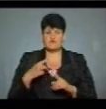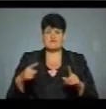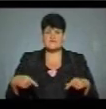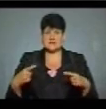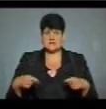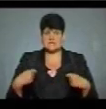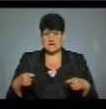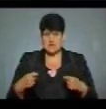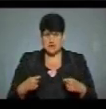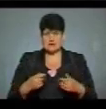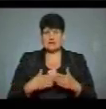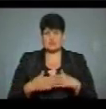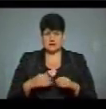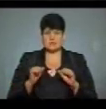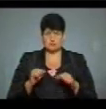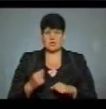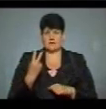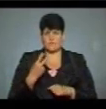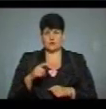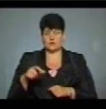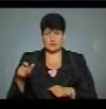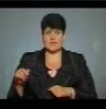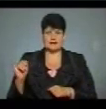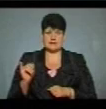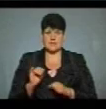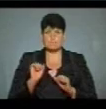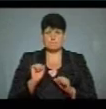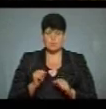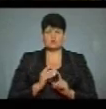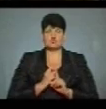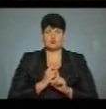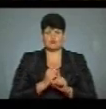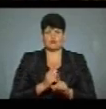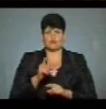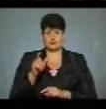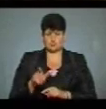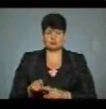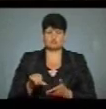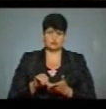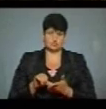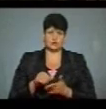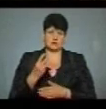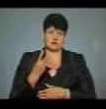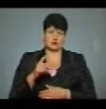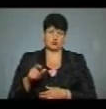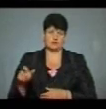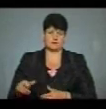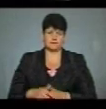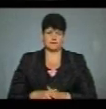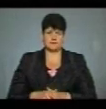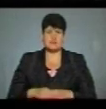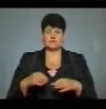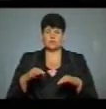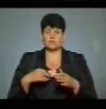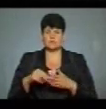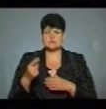поміщаються інвалідних для двох пасажирів, і можуть супроводжаючі бути троє чоловік. Автомобіль